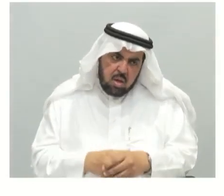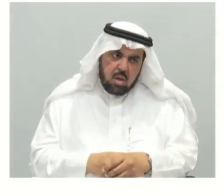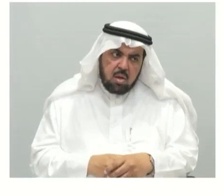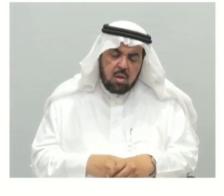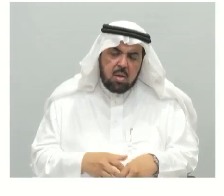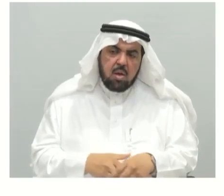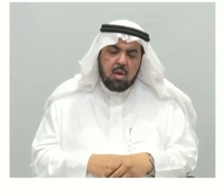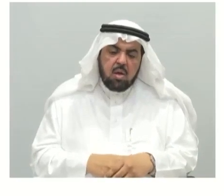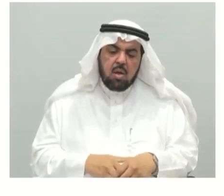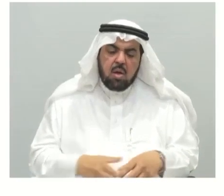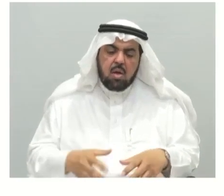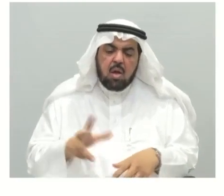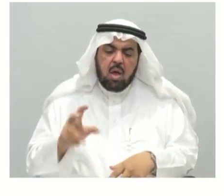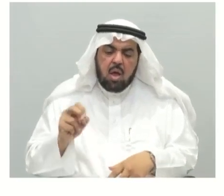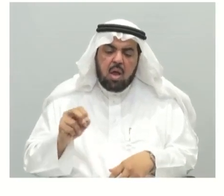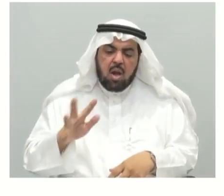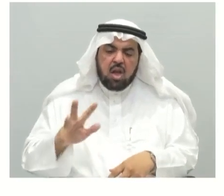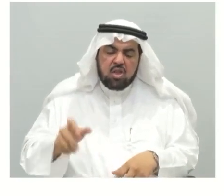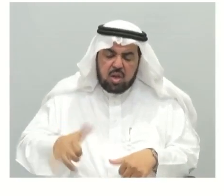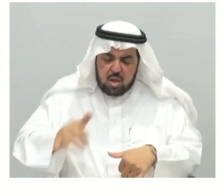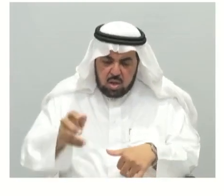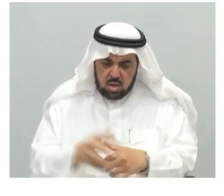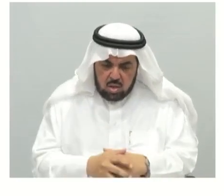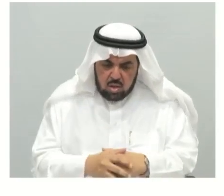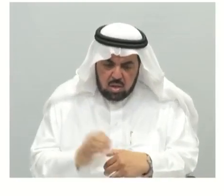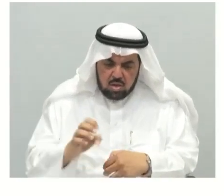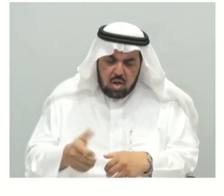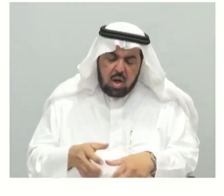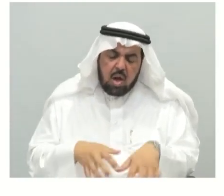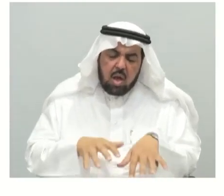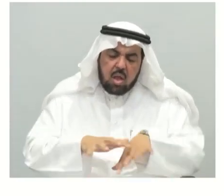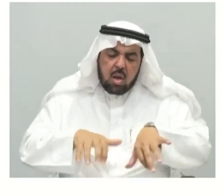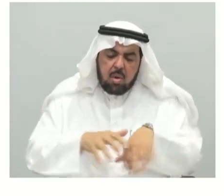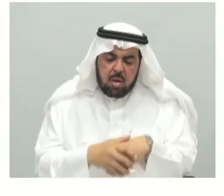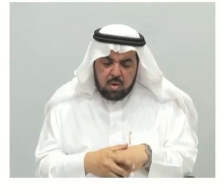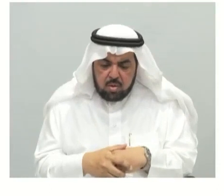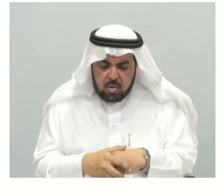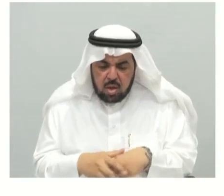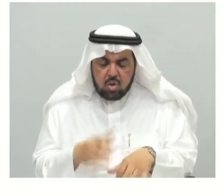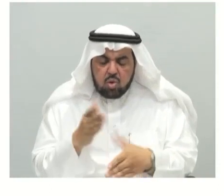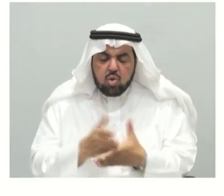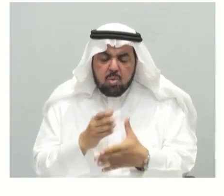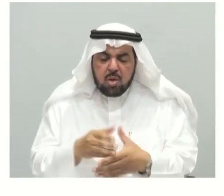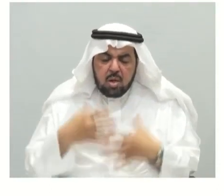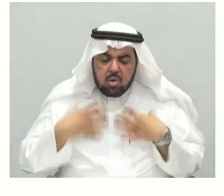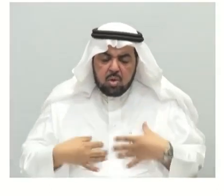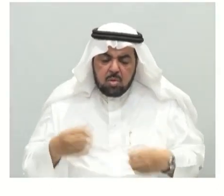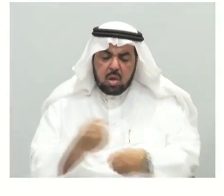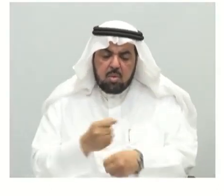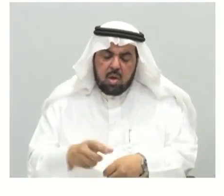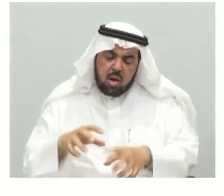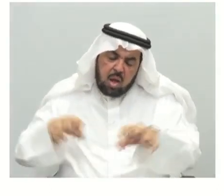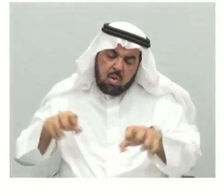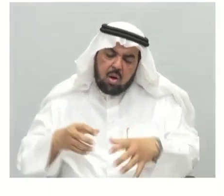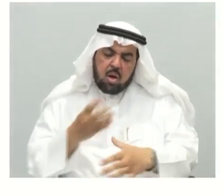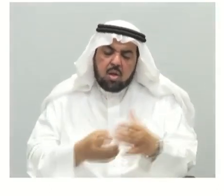ينتمي الى القشريات وهو معروف بجراد البحر اي جزء من الجسم يستعمله هذا الحيوان